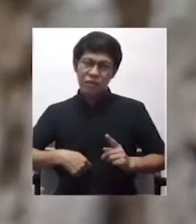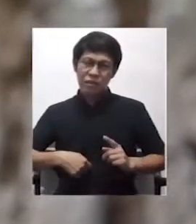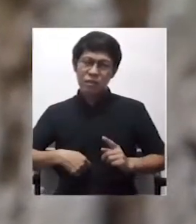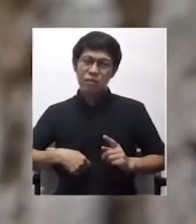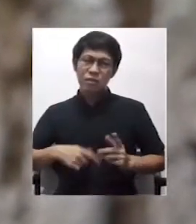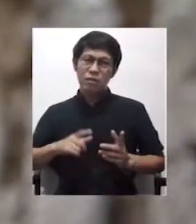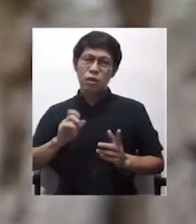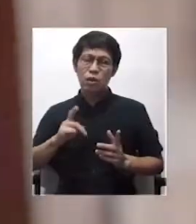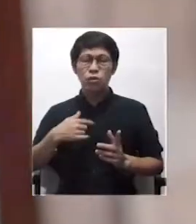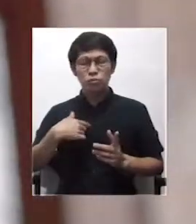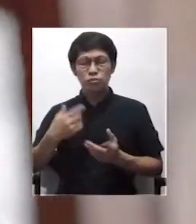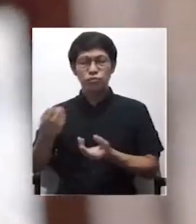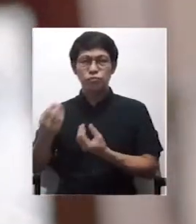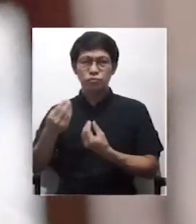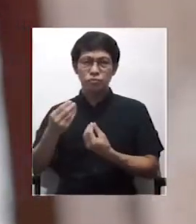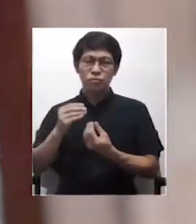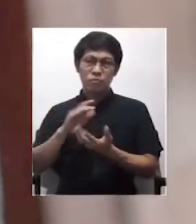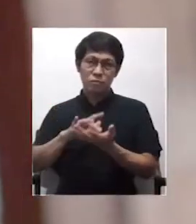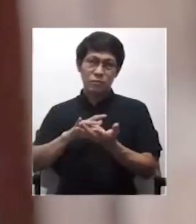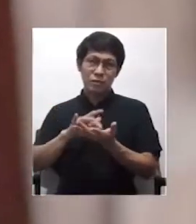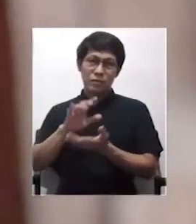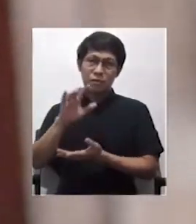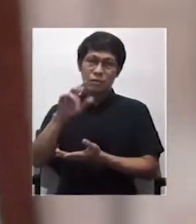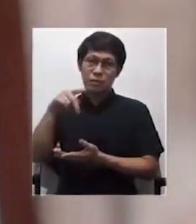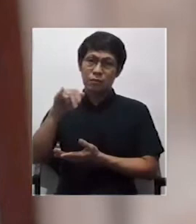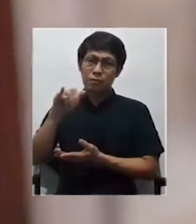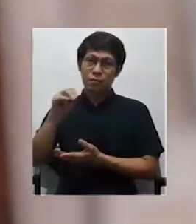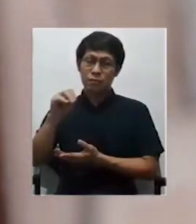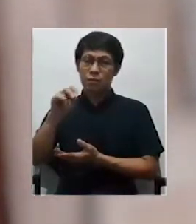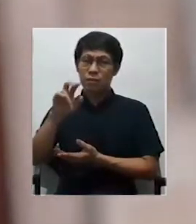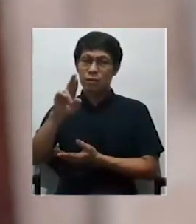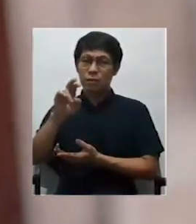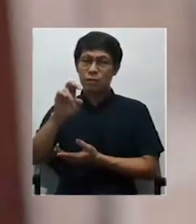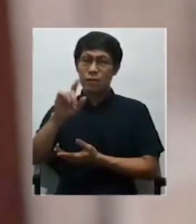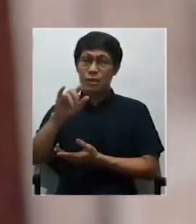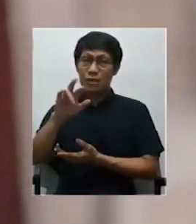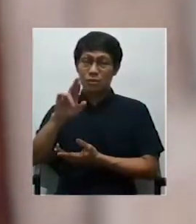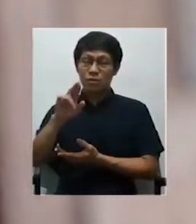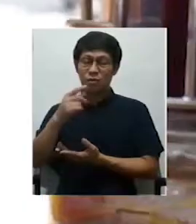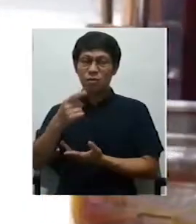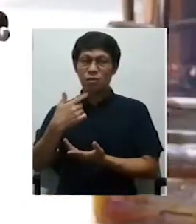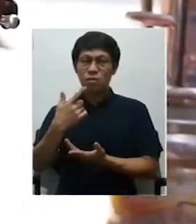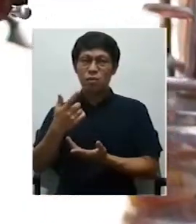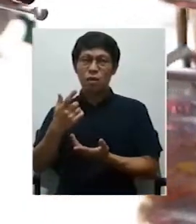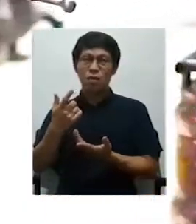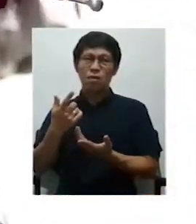po siya lagi. Bali po, dati akong rider ng restaurant po.